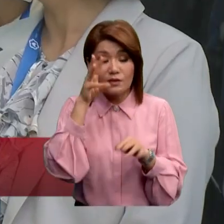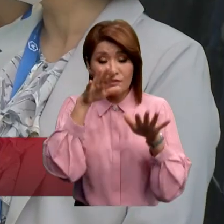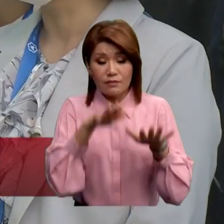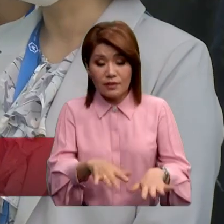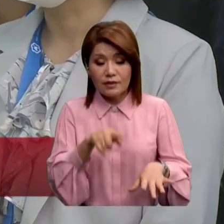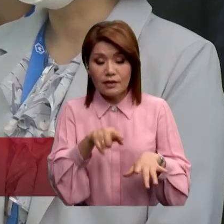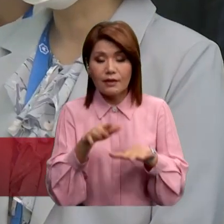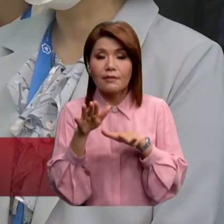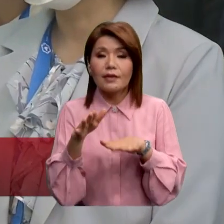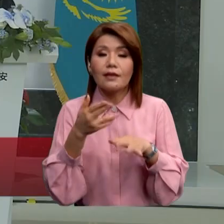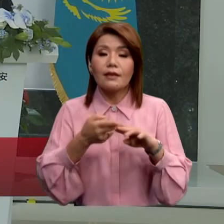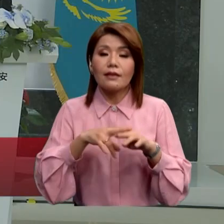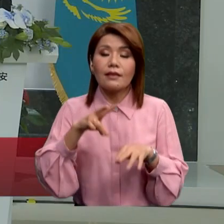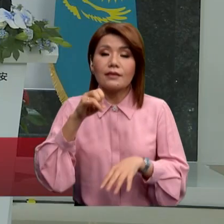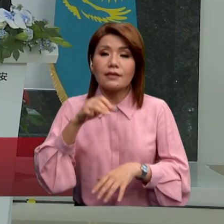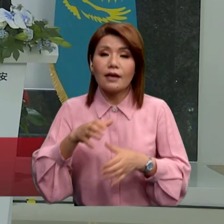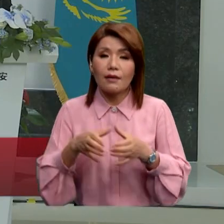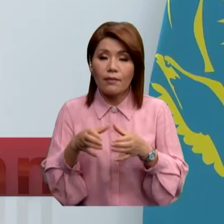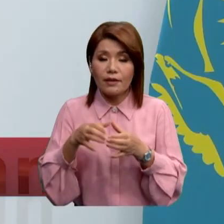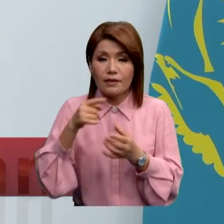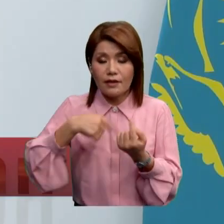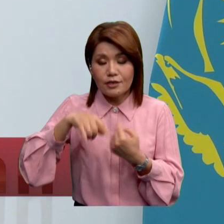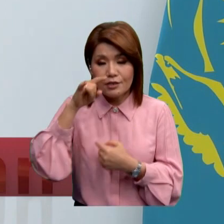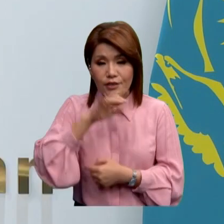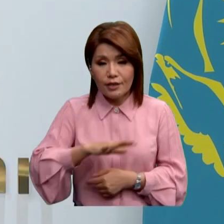также представительство нацкомпании нашей страны.